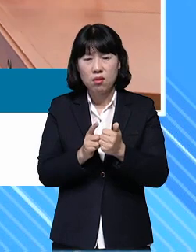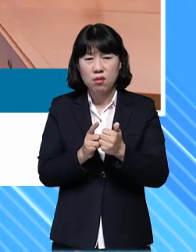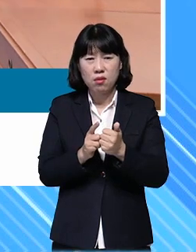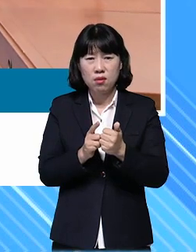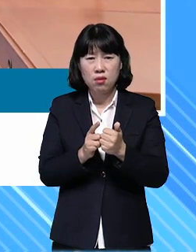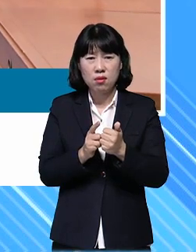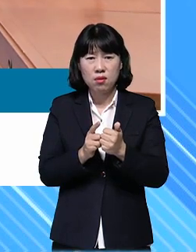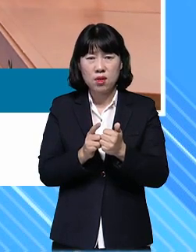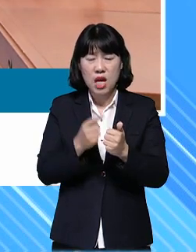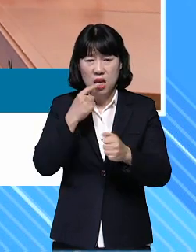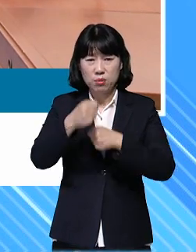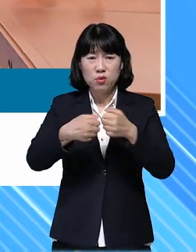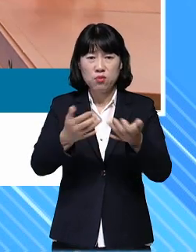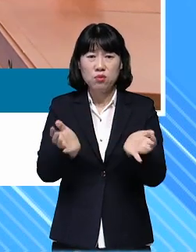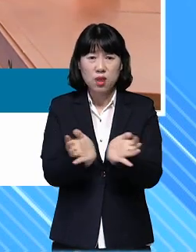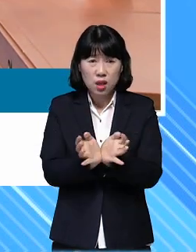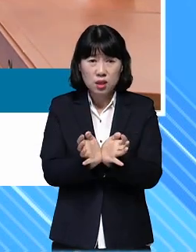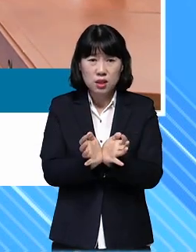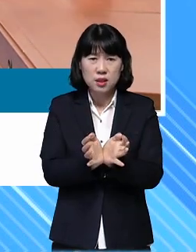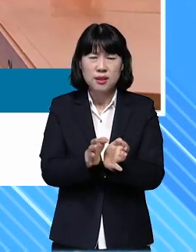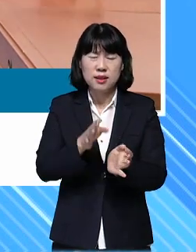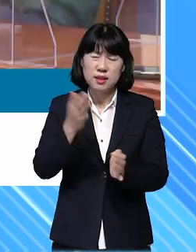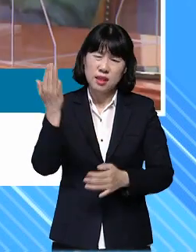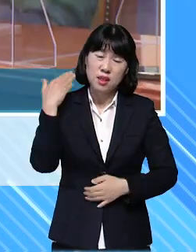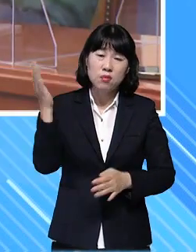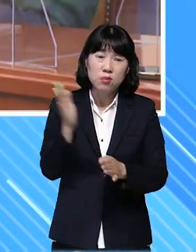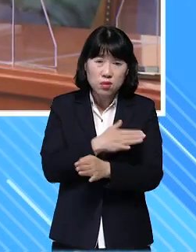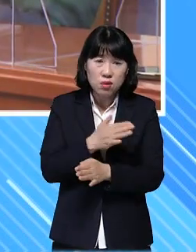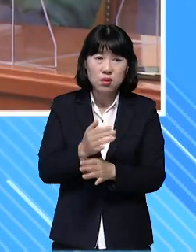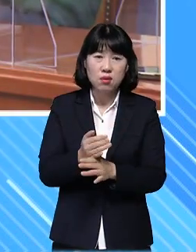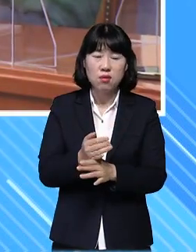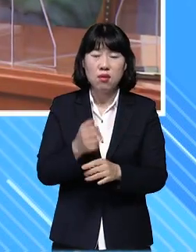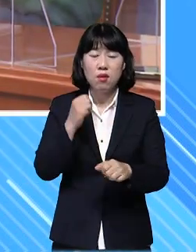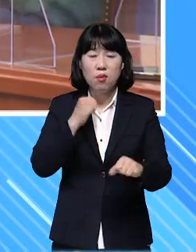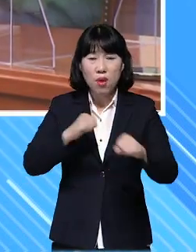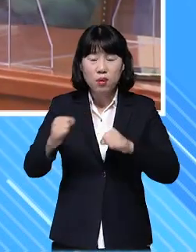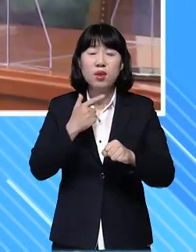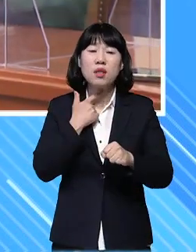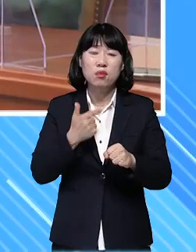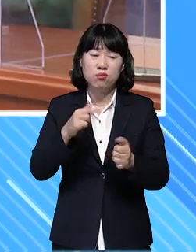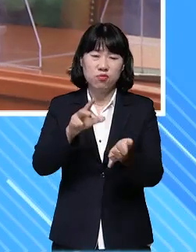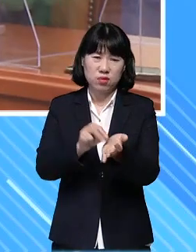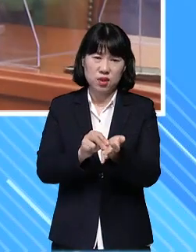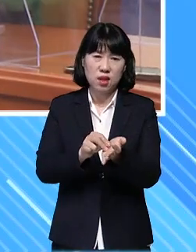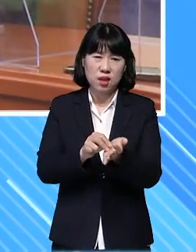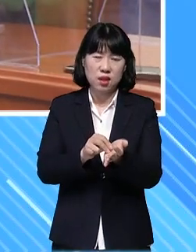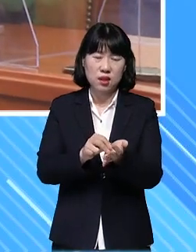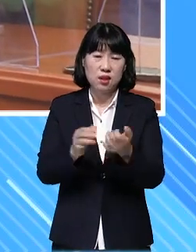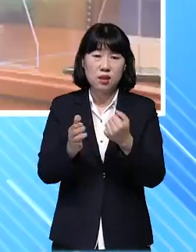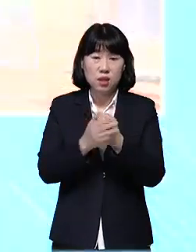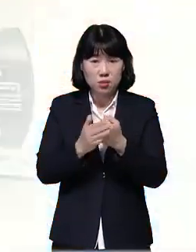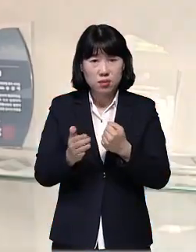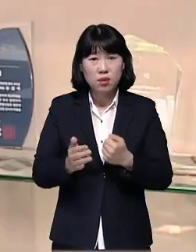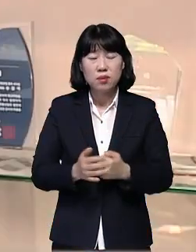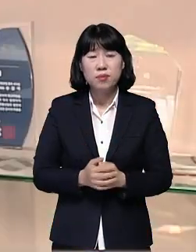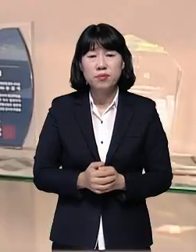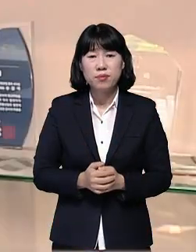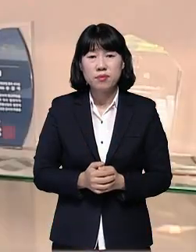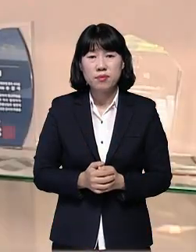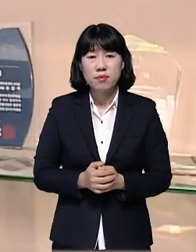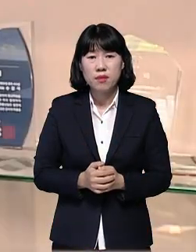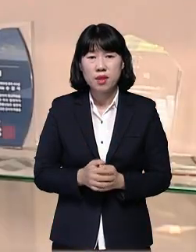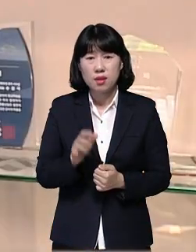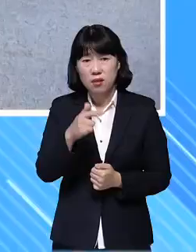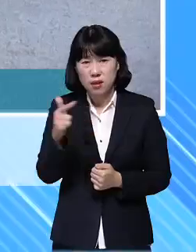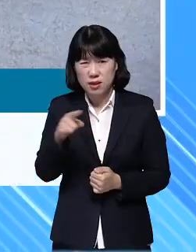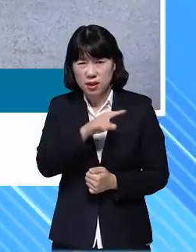교체는 민주당이 진작부터 쭉 해왔던 문제다라고 생각을 합니다. 정권